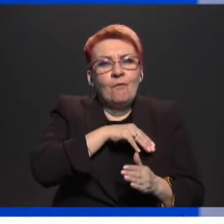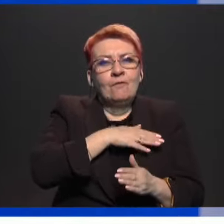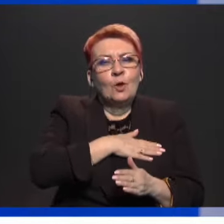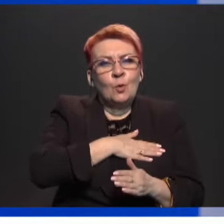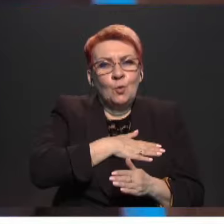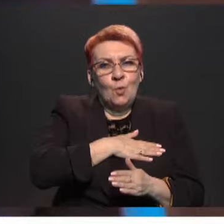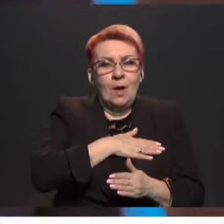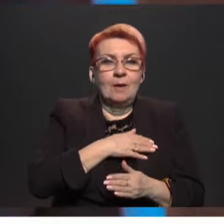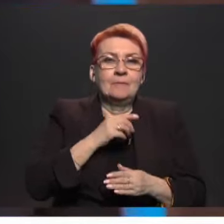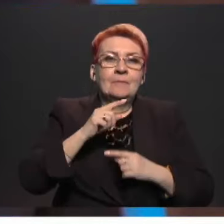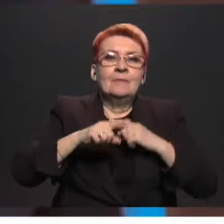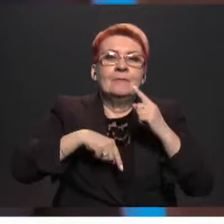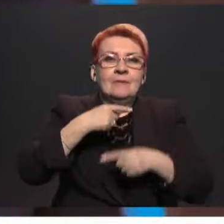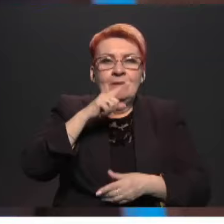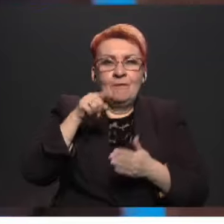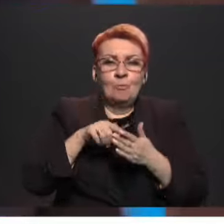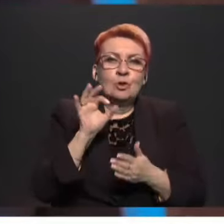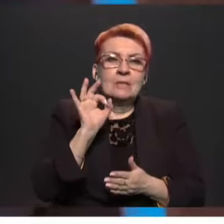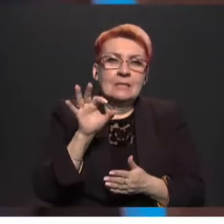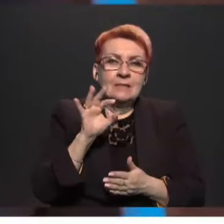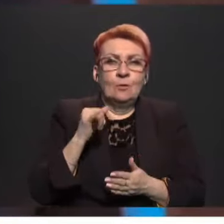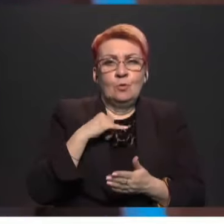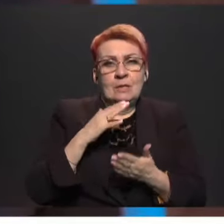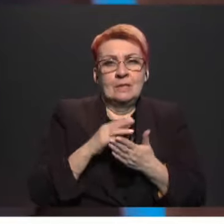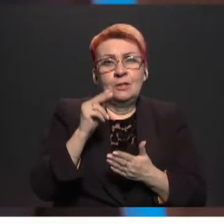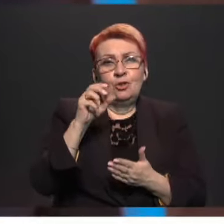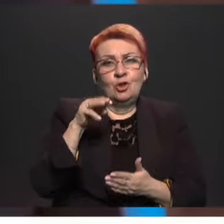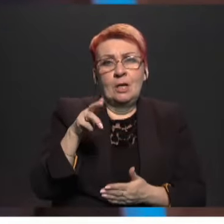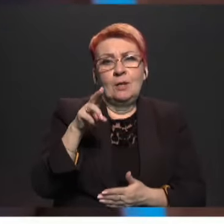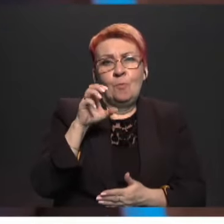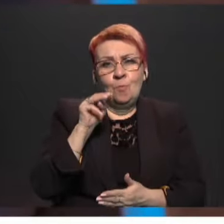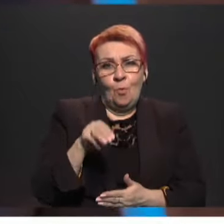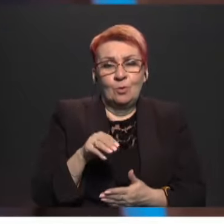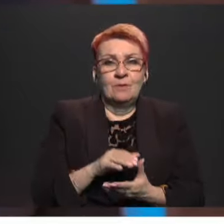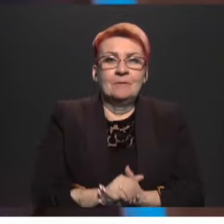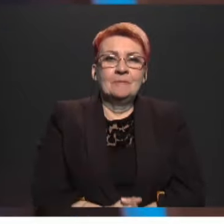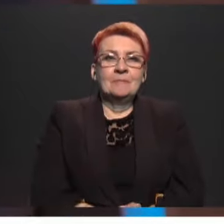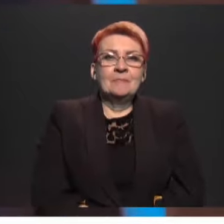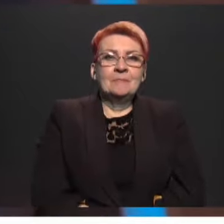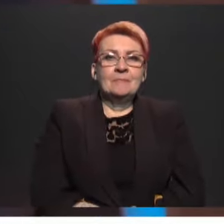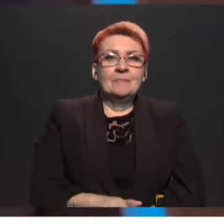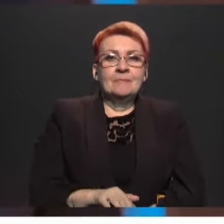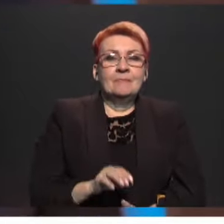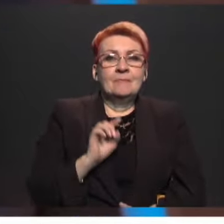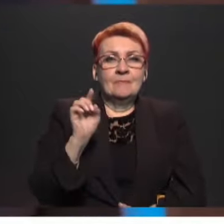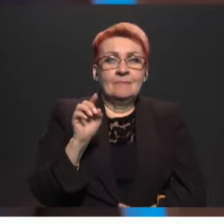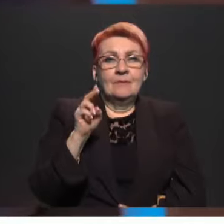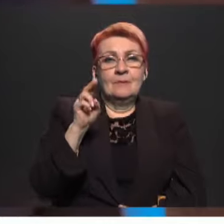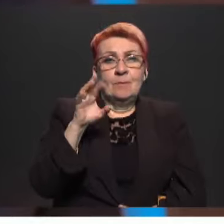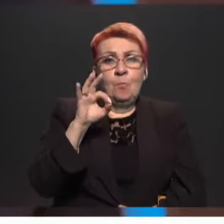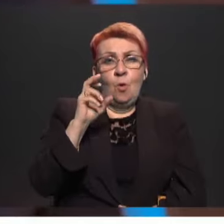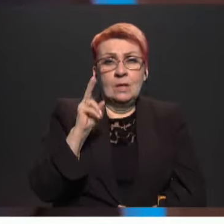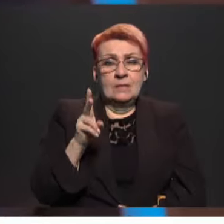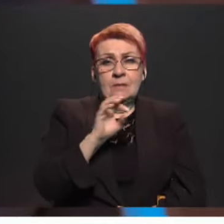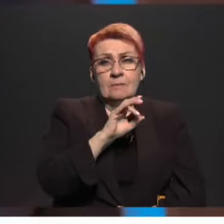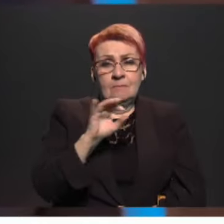Вопрос следующий. Есть телеграмма. Напомню, что у нас имеется чат-бот там. Найти его просто. В поисковой строчке вбивайте название нашей программы «Ответ